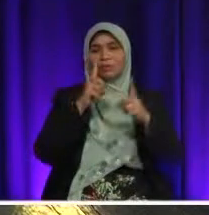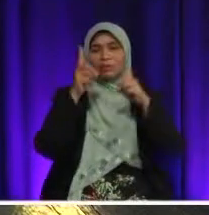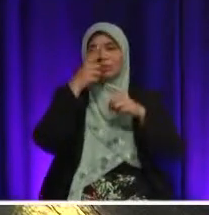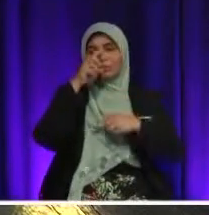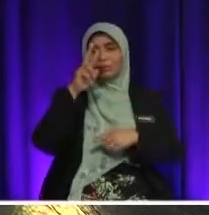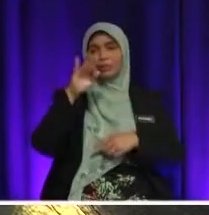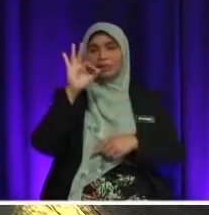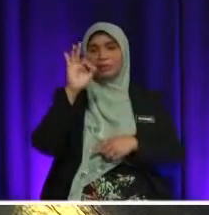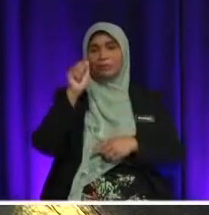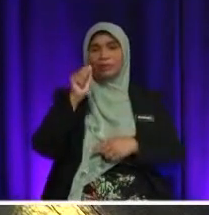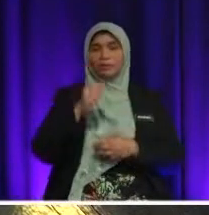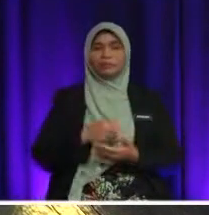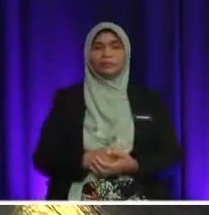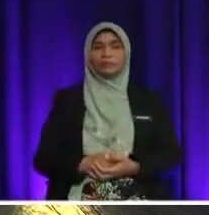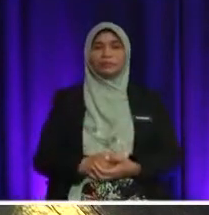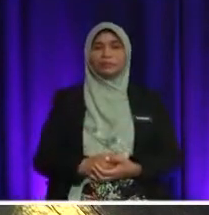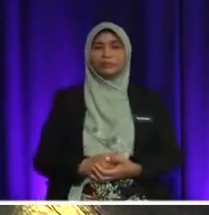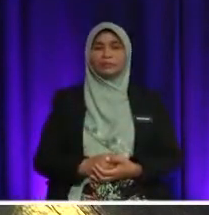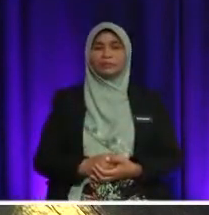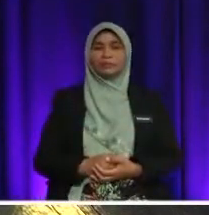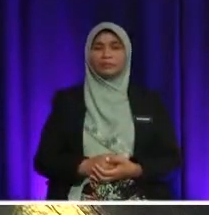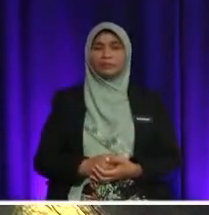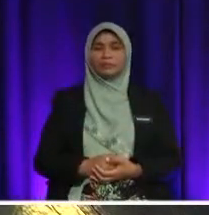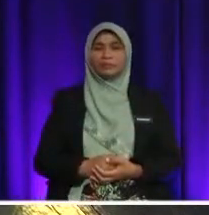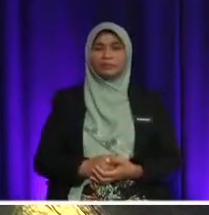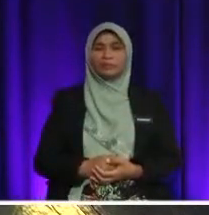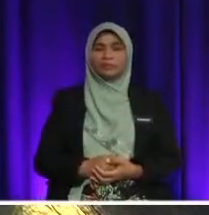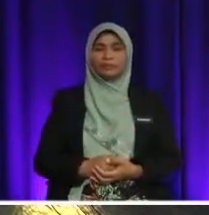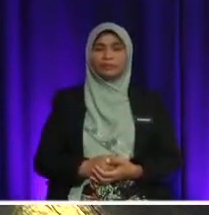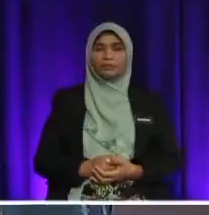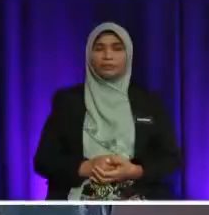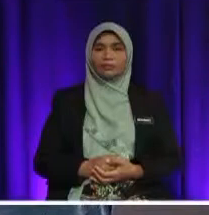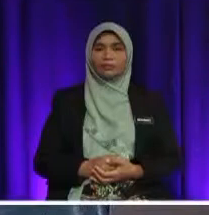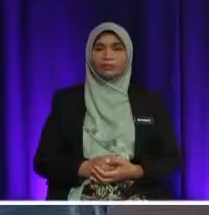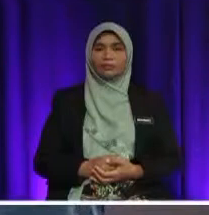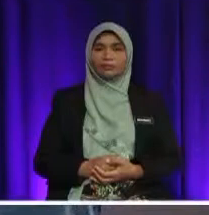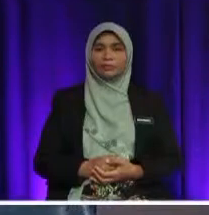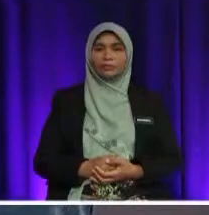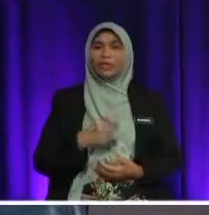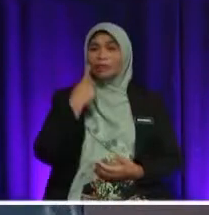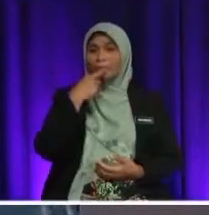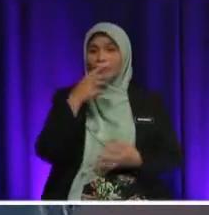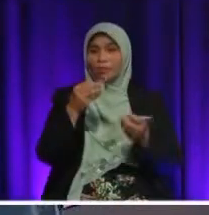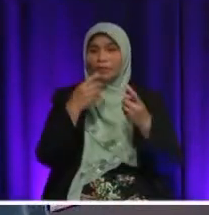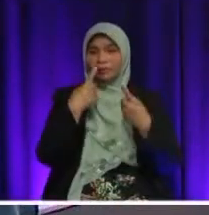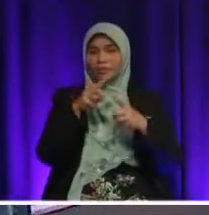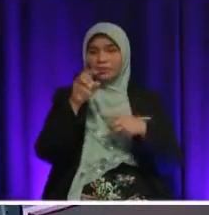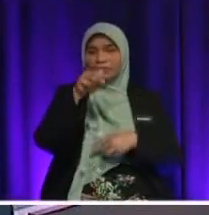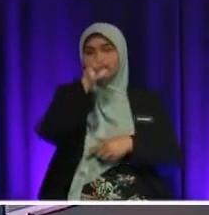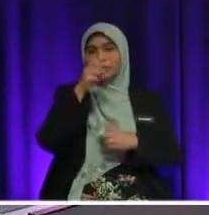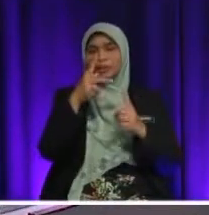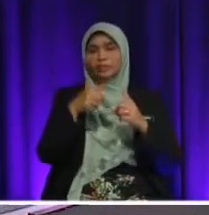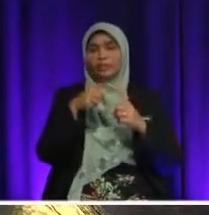untuk fa2fa cantik Eh bajunya jawab soalan yang